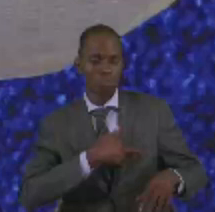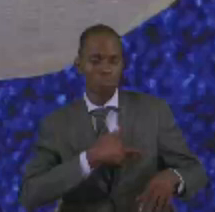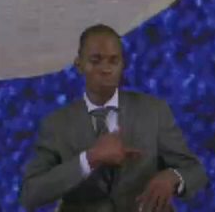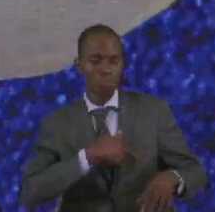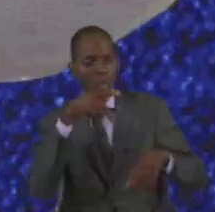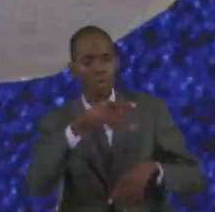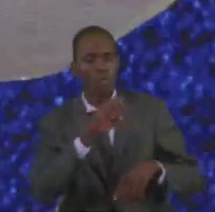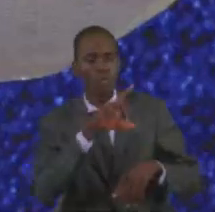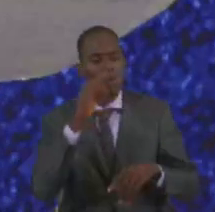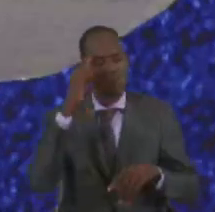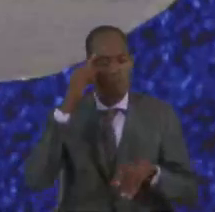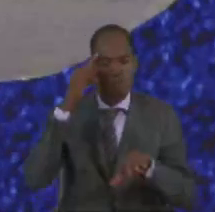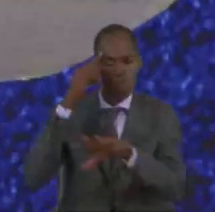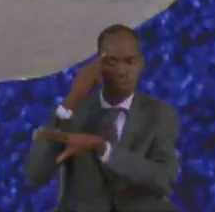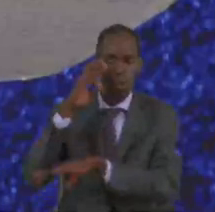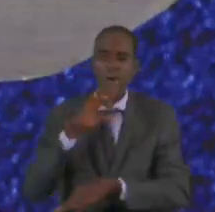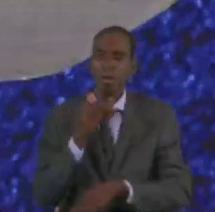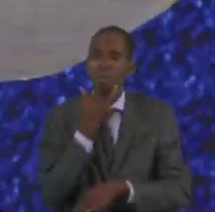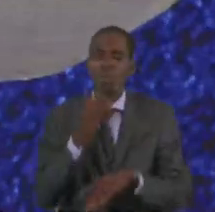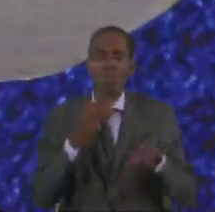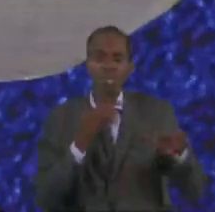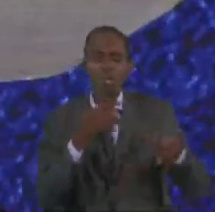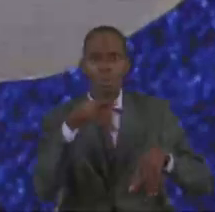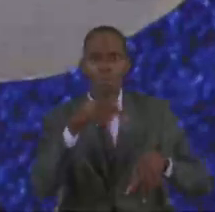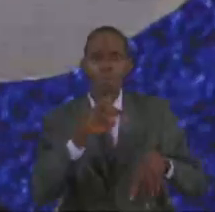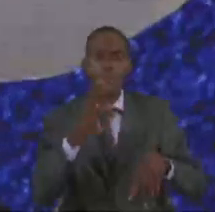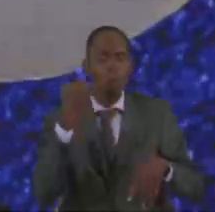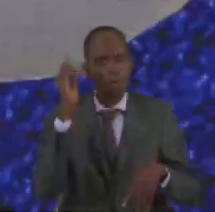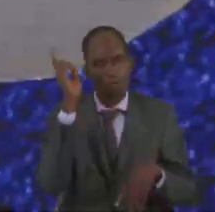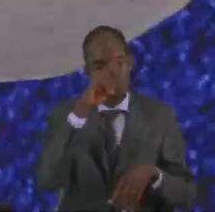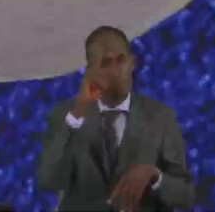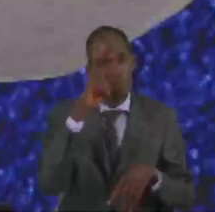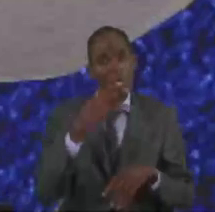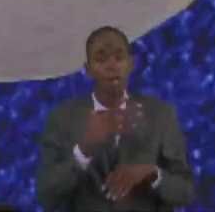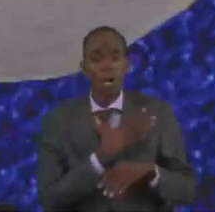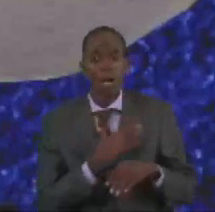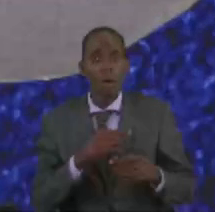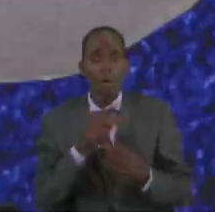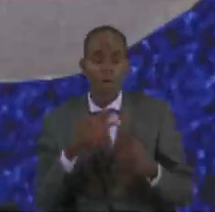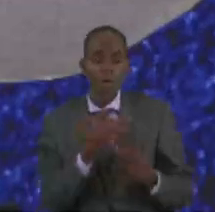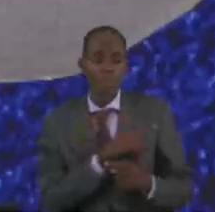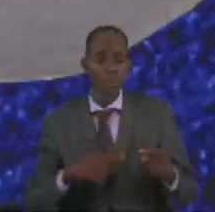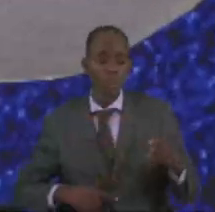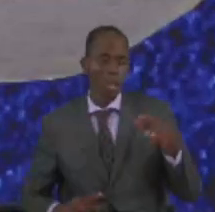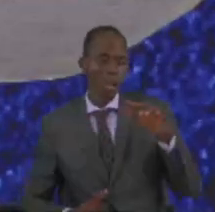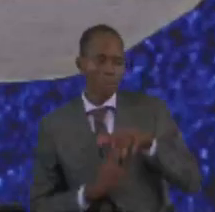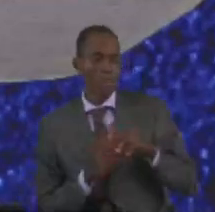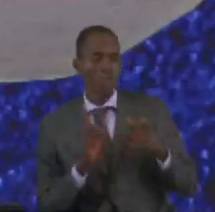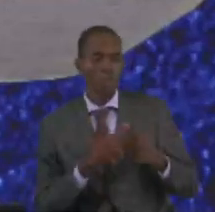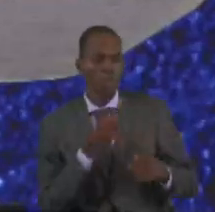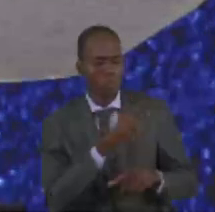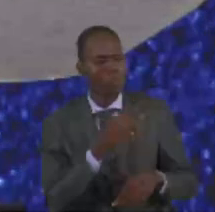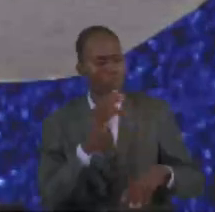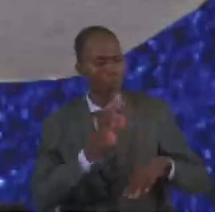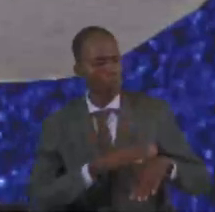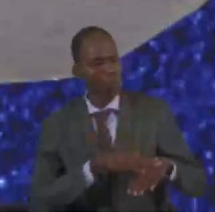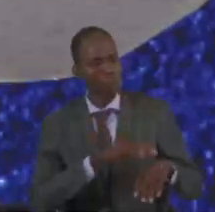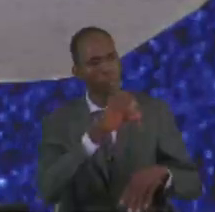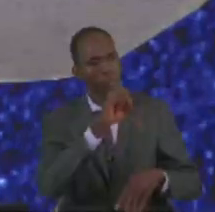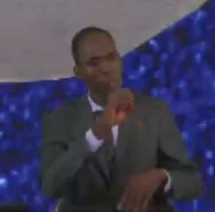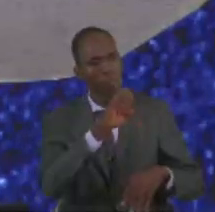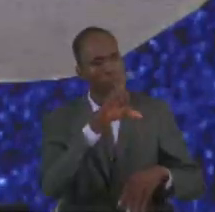la vie, il croyait qu'il avait tort, il était ignorant. Mais lorsque le Seigneur lui est apparu pour dire «